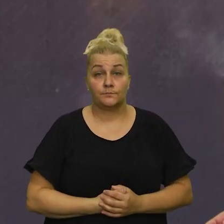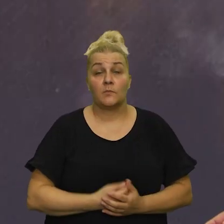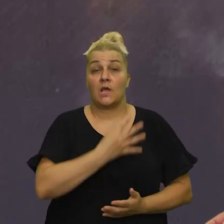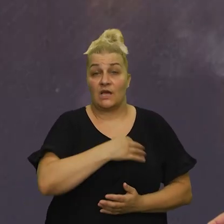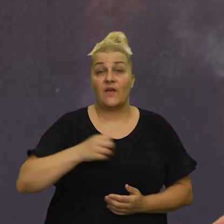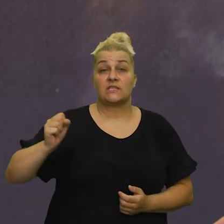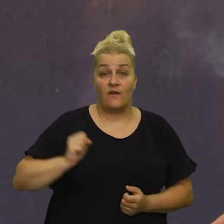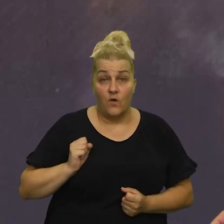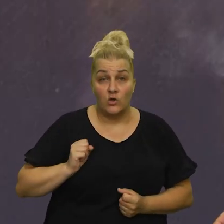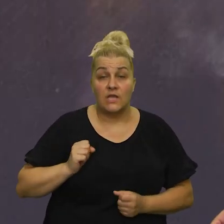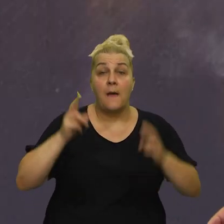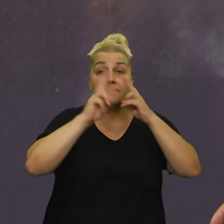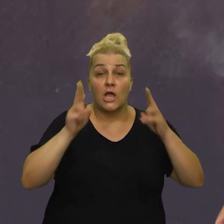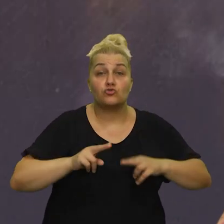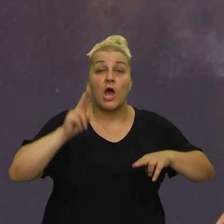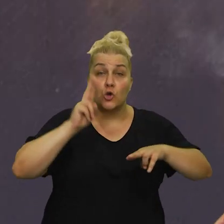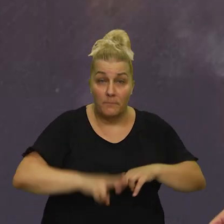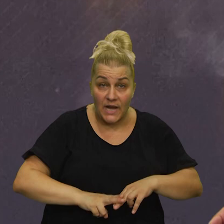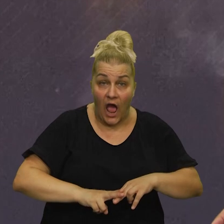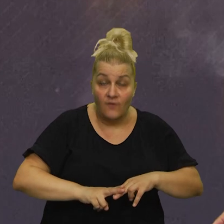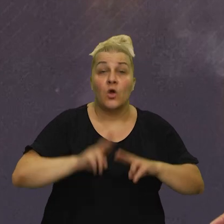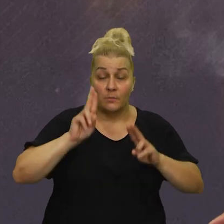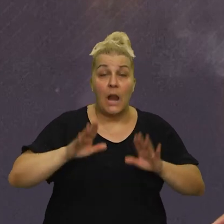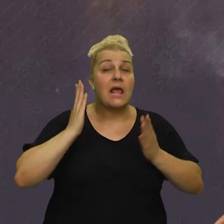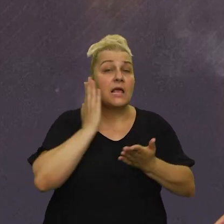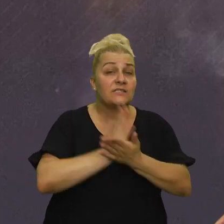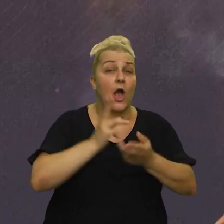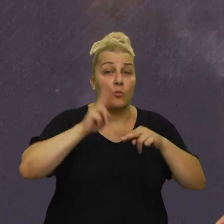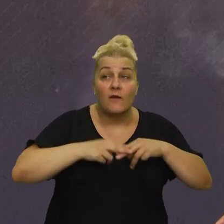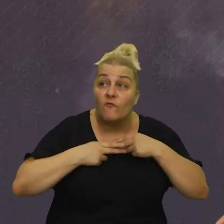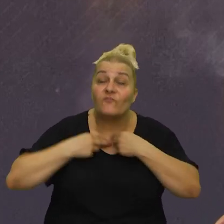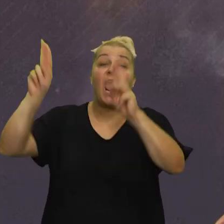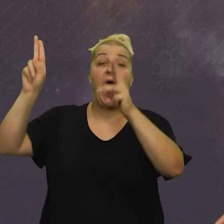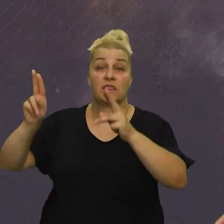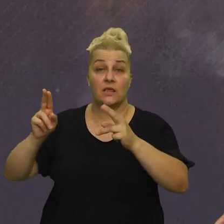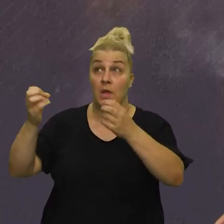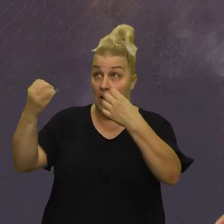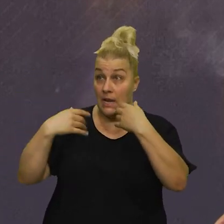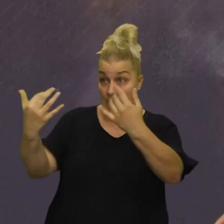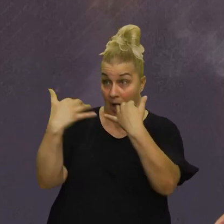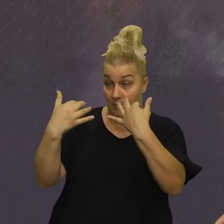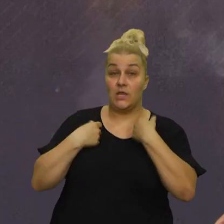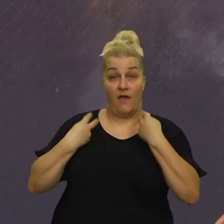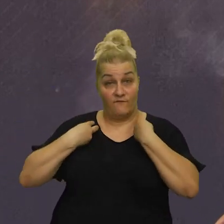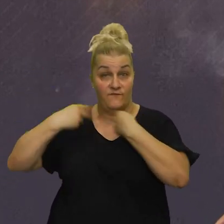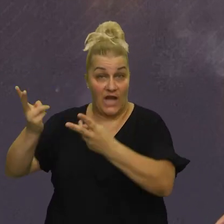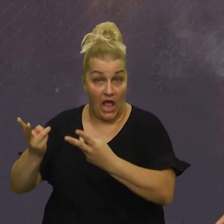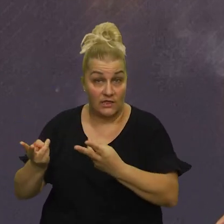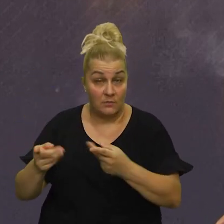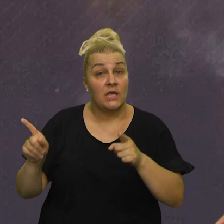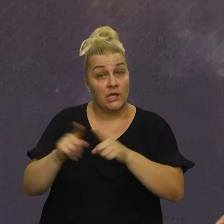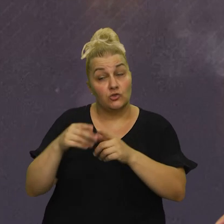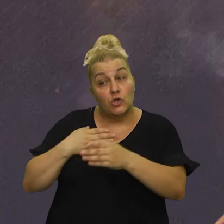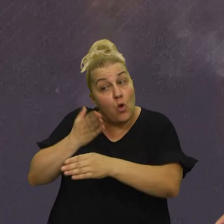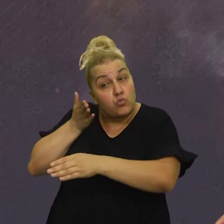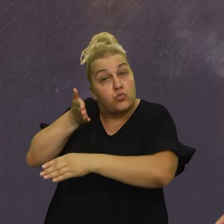Hrvatska vojska ima po međunarodnom pravu sva legitimna prava da uzvrati na vatru, pa čak i da